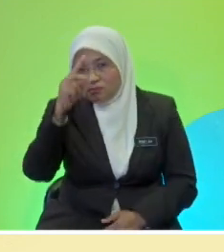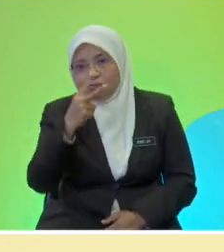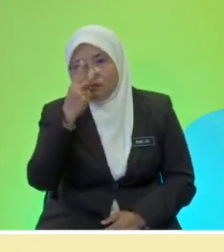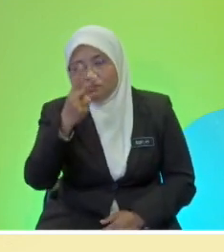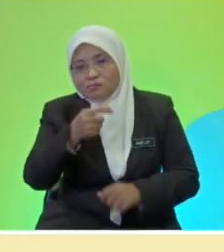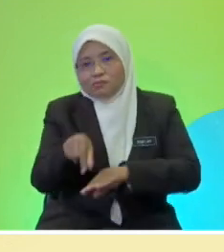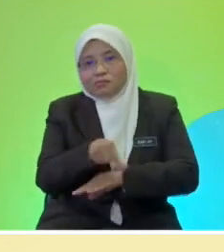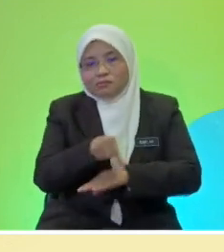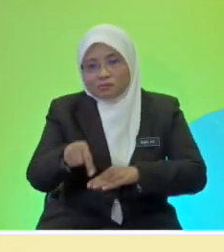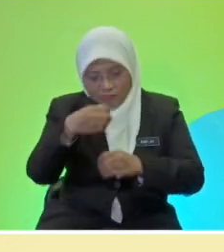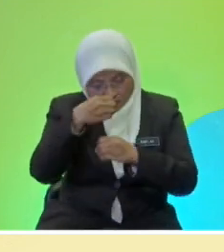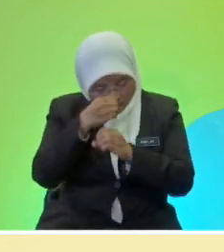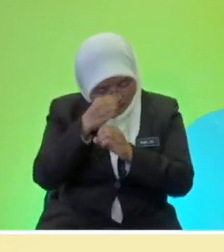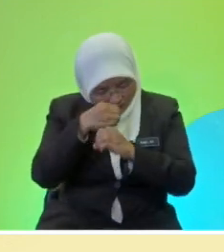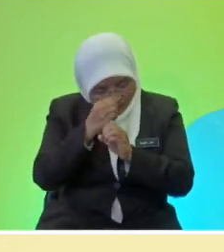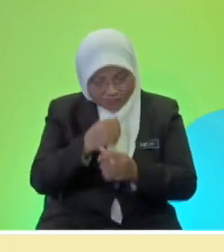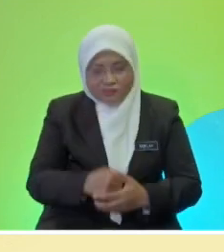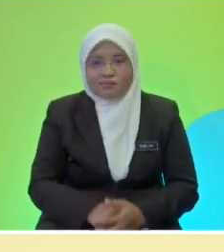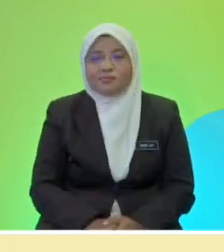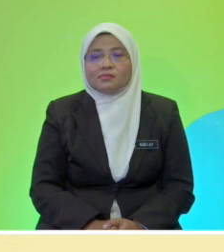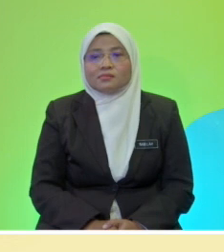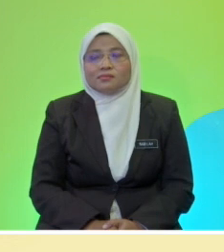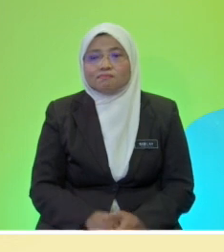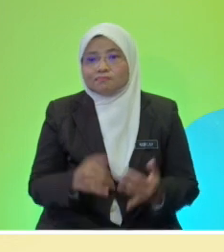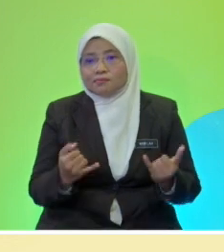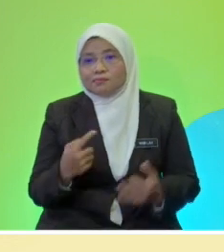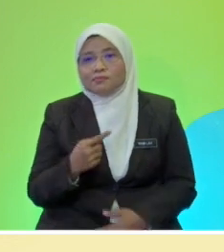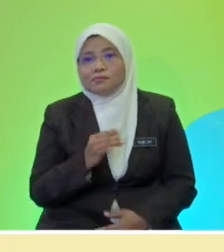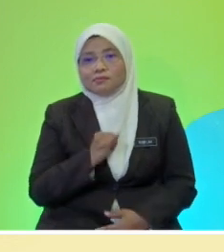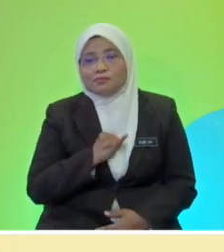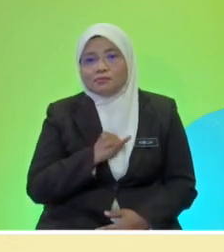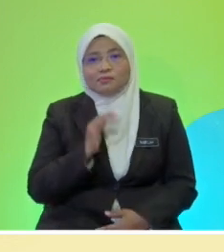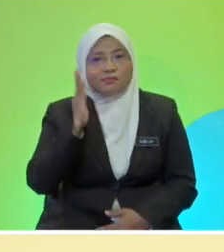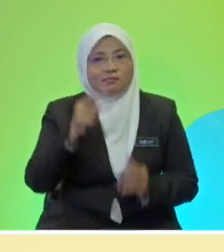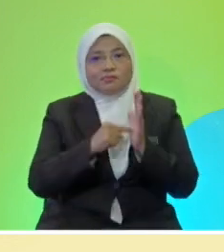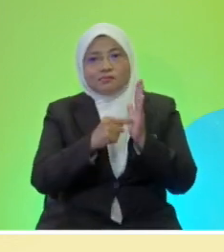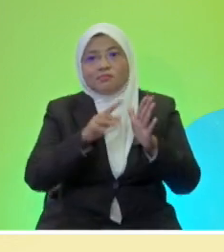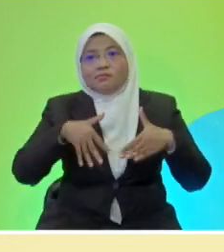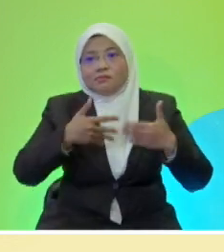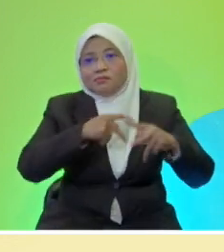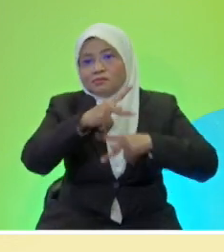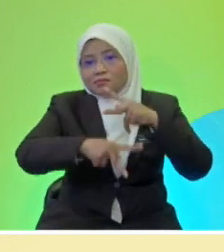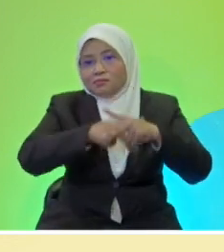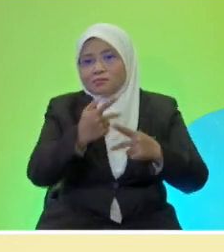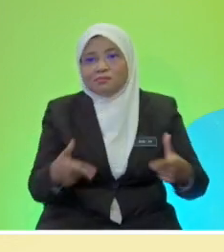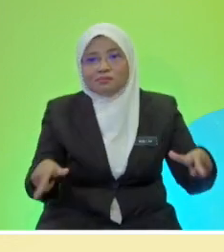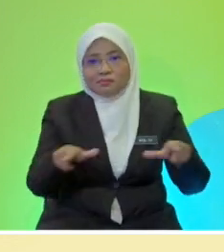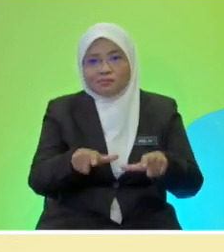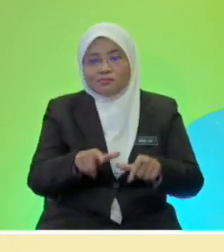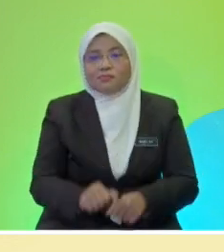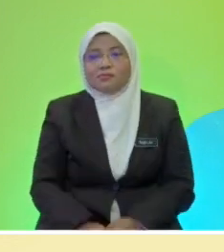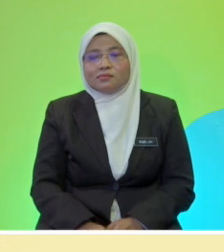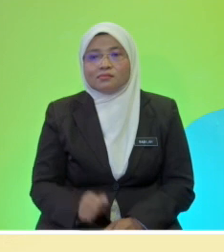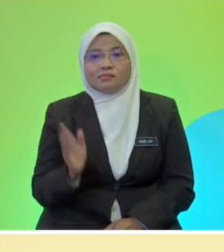Oke saya akan tunjukkan kepada Bagaimana proses ini berlaku baik Oke kita akan tengok satu